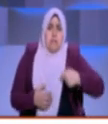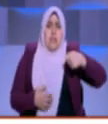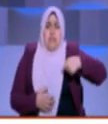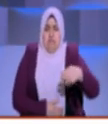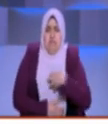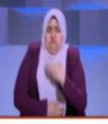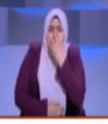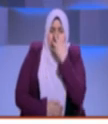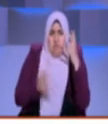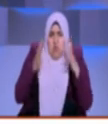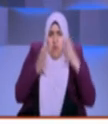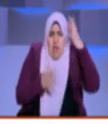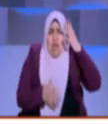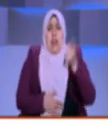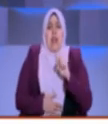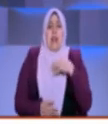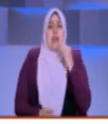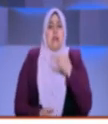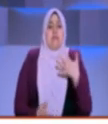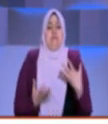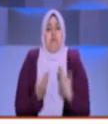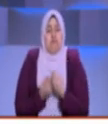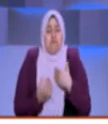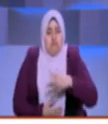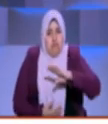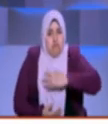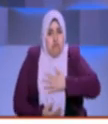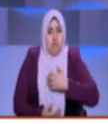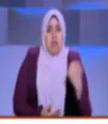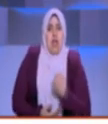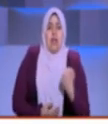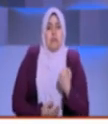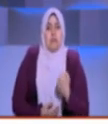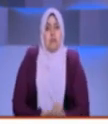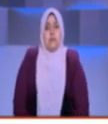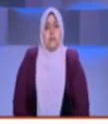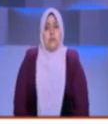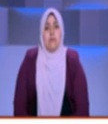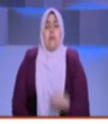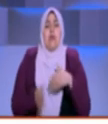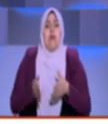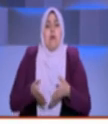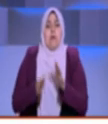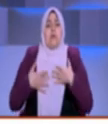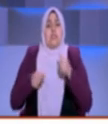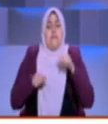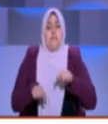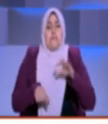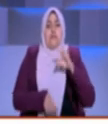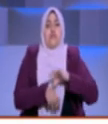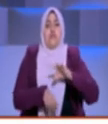بالحذر الشديد. صحيح يعني المنظمة أو القطاع الصحة في فرنسا والمستشفيات